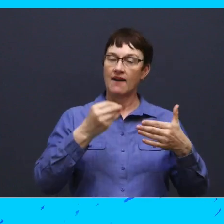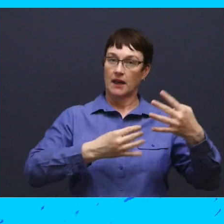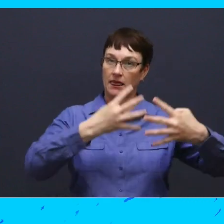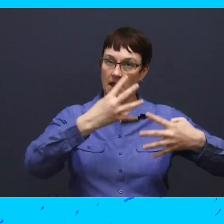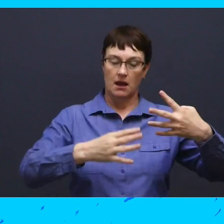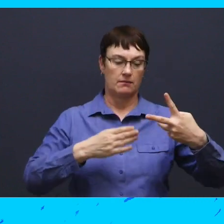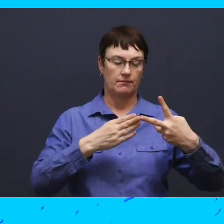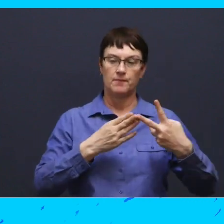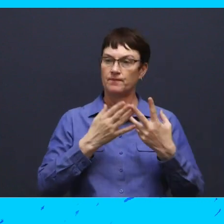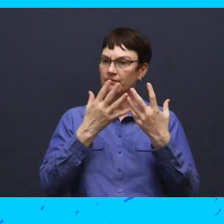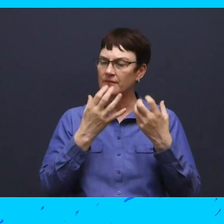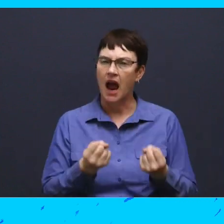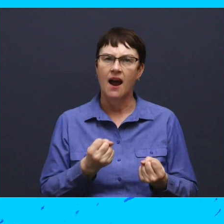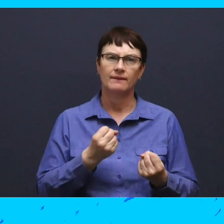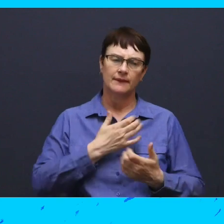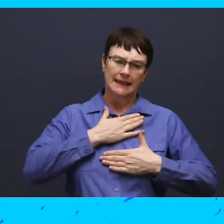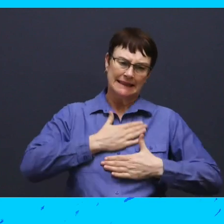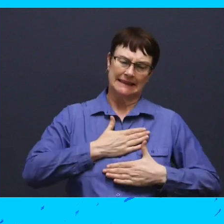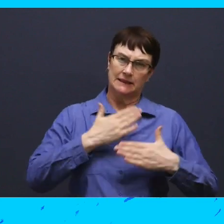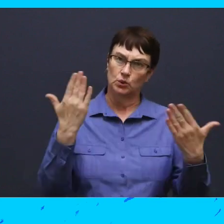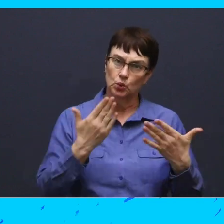Merci, Beth.